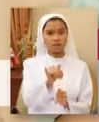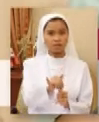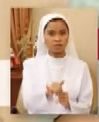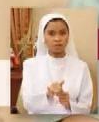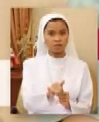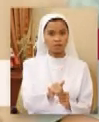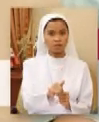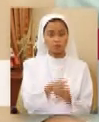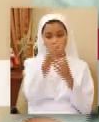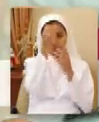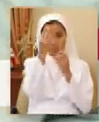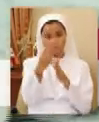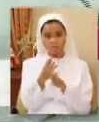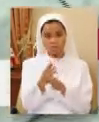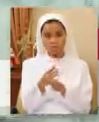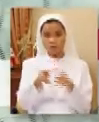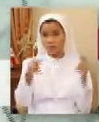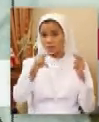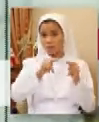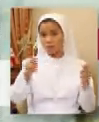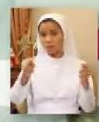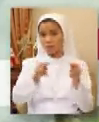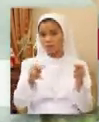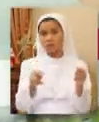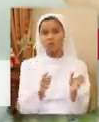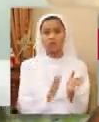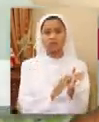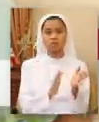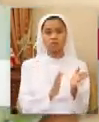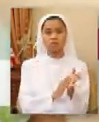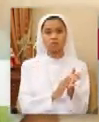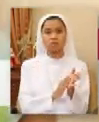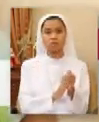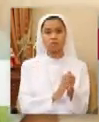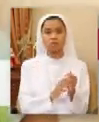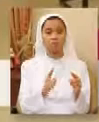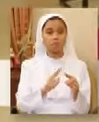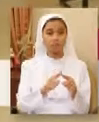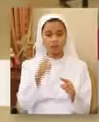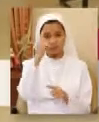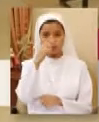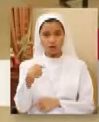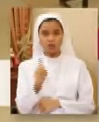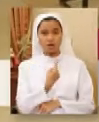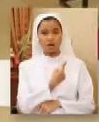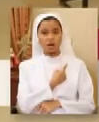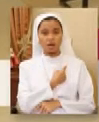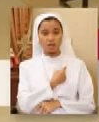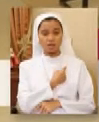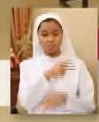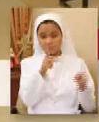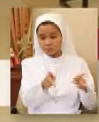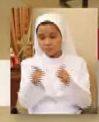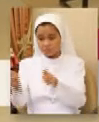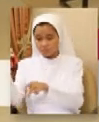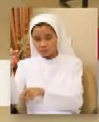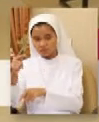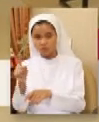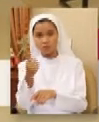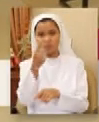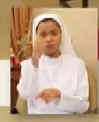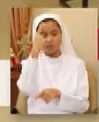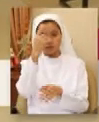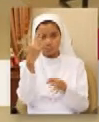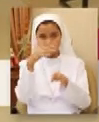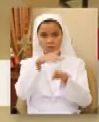Regular. Yung mga naka-enroll po sa sa Naga City Sped Center, regular. Pero yung sa amin talaga, preparation pa lang po siya.